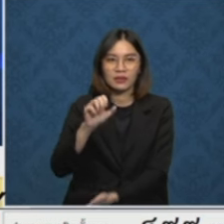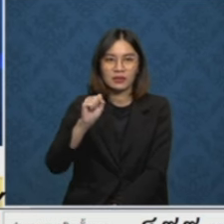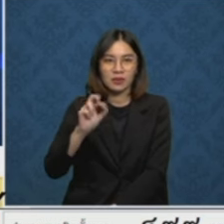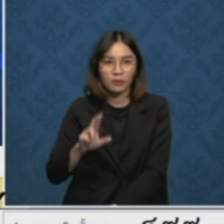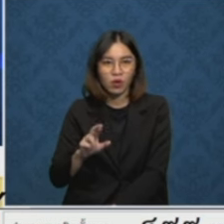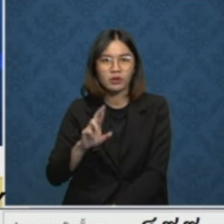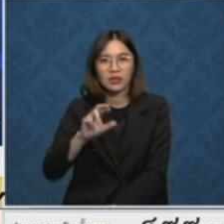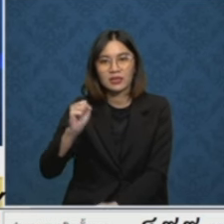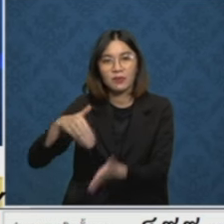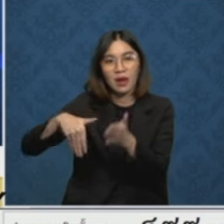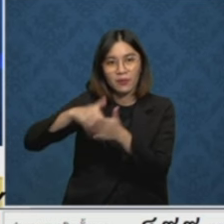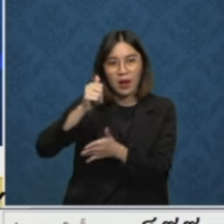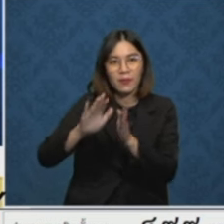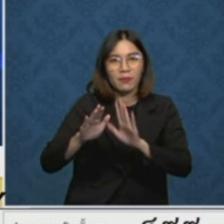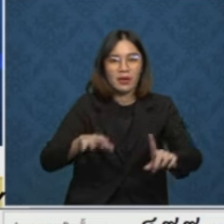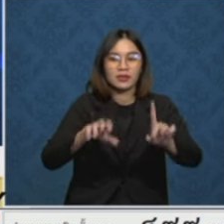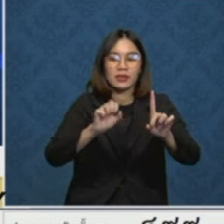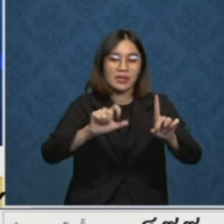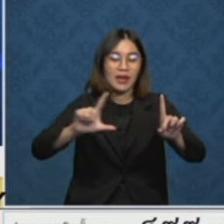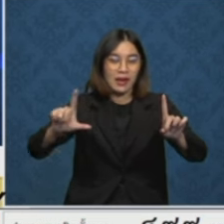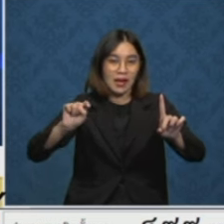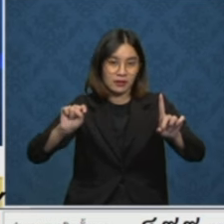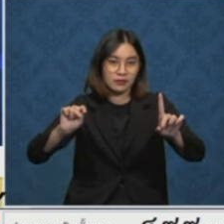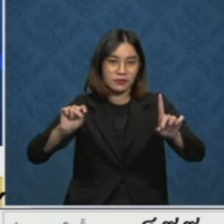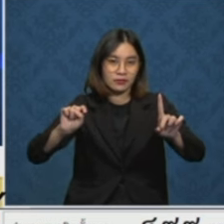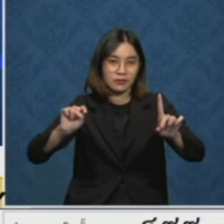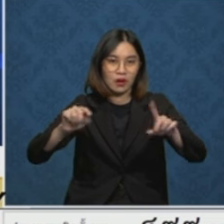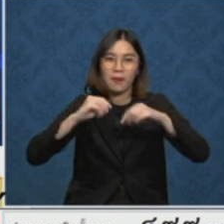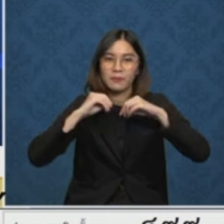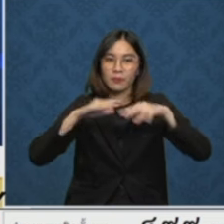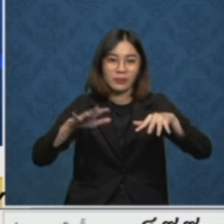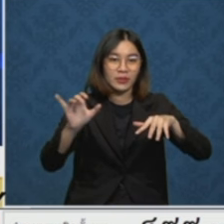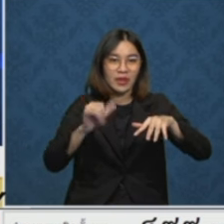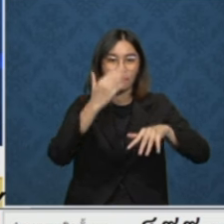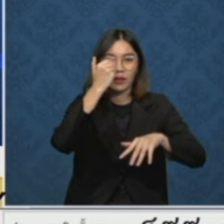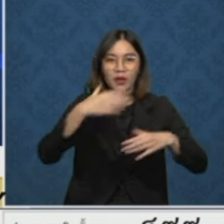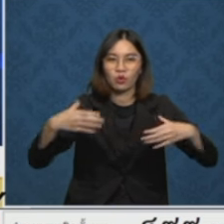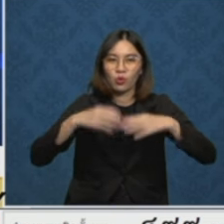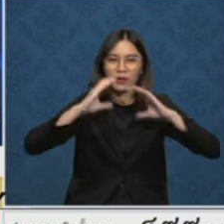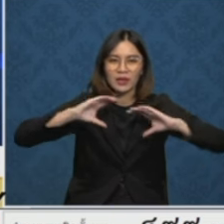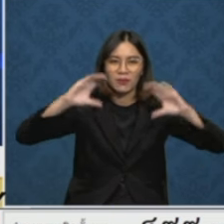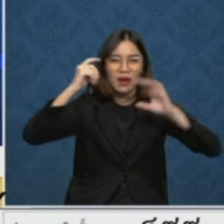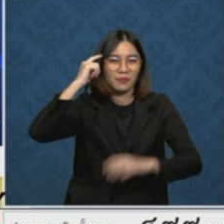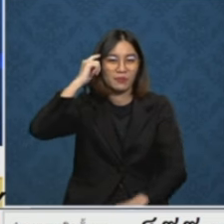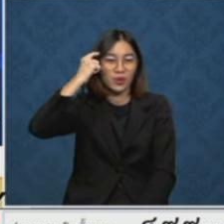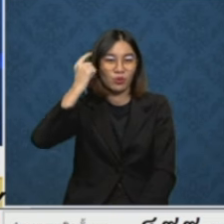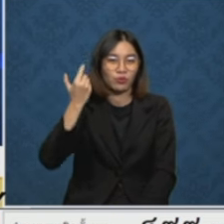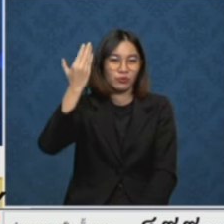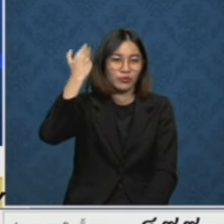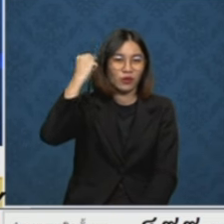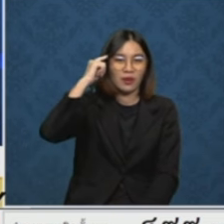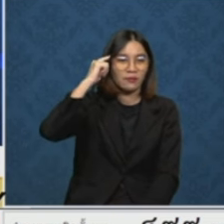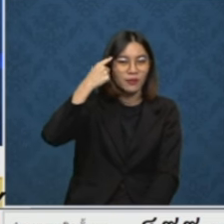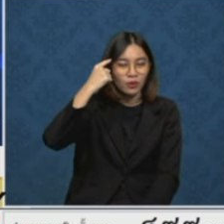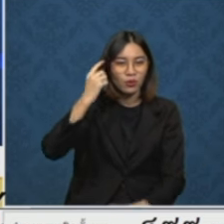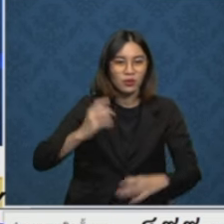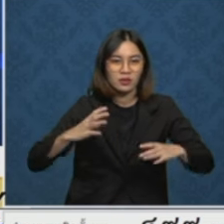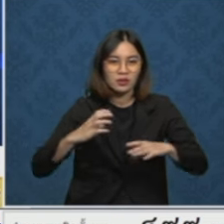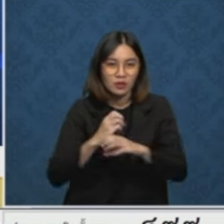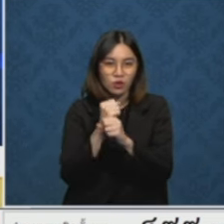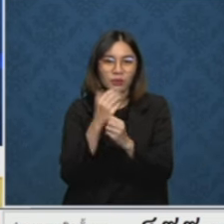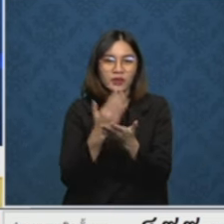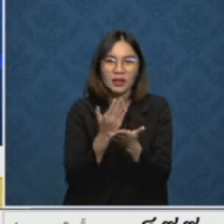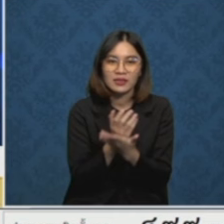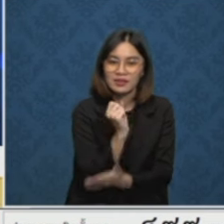ภาอนุมัติไว้เนี่ยเกือบแสนล้านเนี่ยที่มันไม่ออกมาเลยก็เพราะว่ารัฐบาลยังไม่รู้ณตอนนั้นว่าจะตกลงเนี่ยต้องเอามาใ